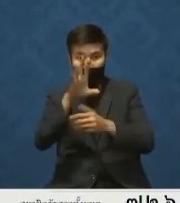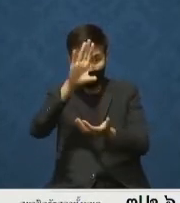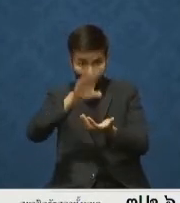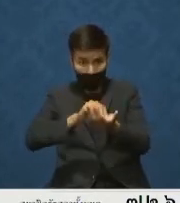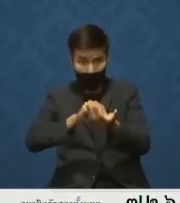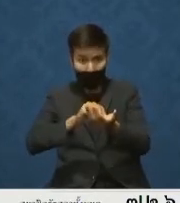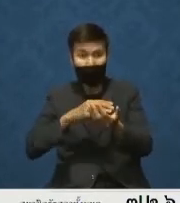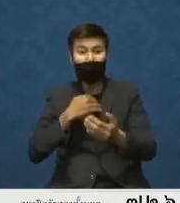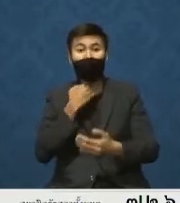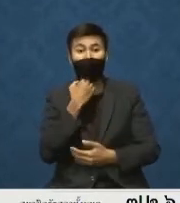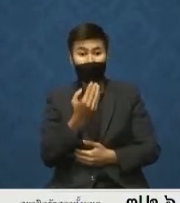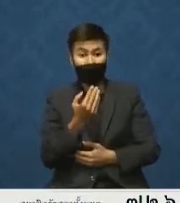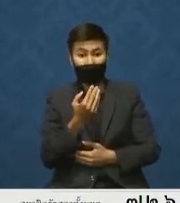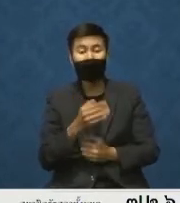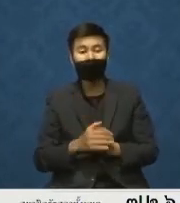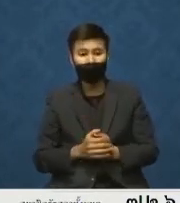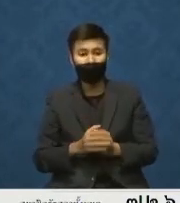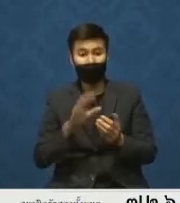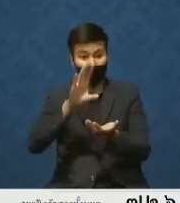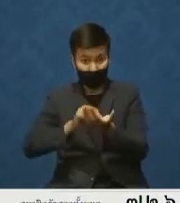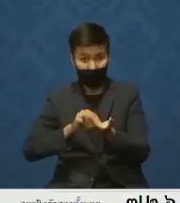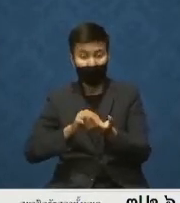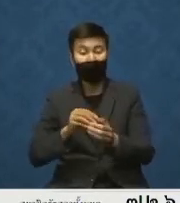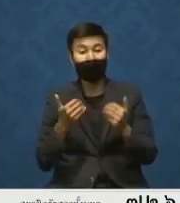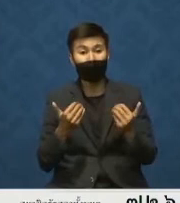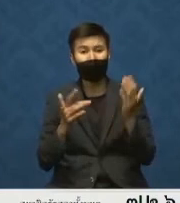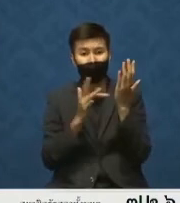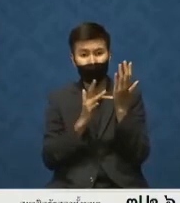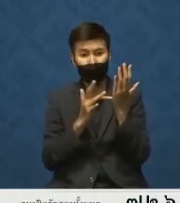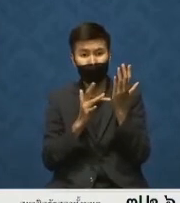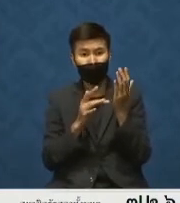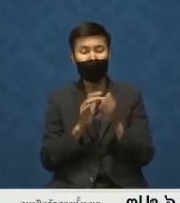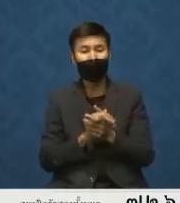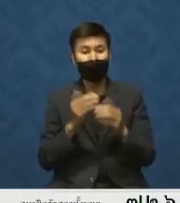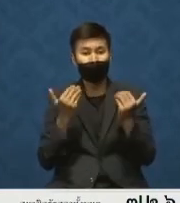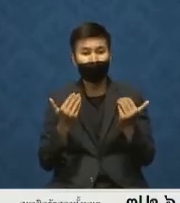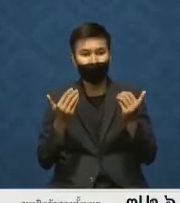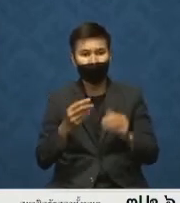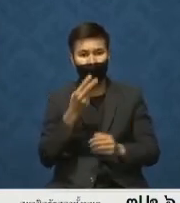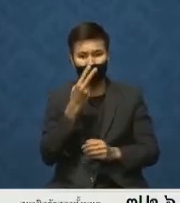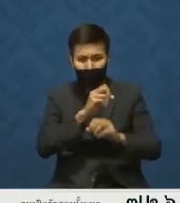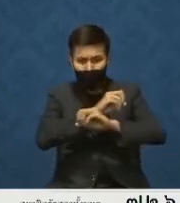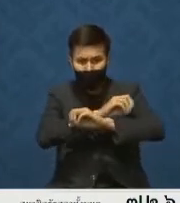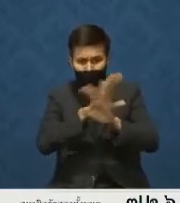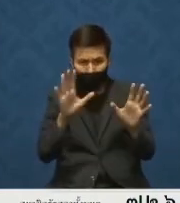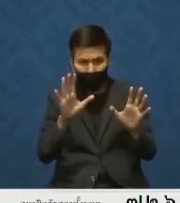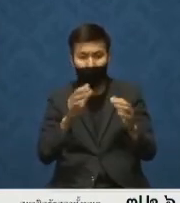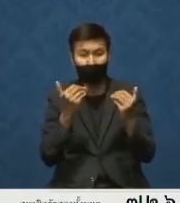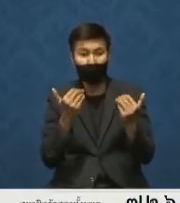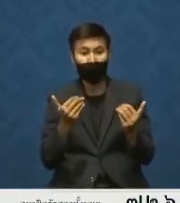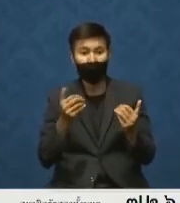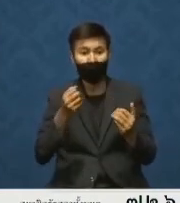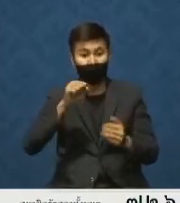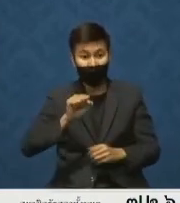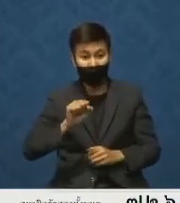และเสียงท่านปทานครั ตอนนี้เราอยู่ในโลกของ Digital ใชไครับเพรนั้นเราตองการความปล่งใสแบที่สภาคุงเทพ